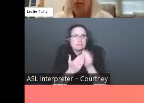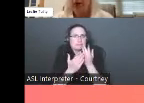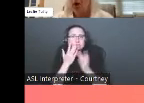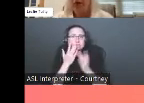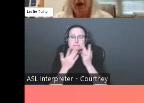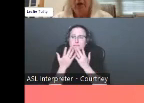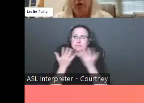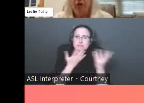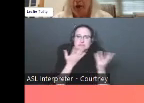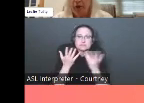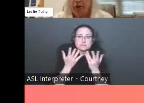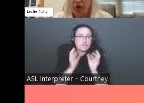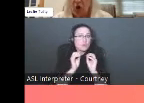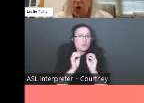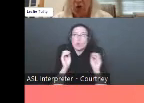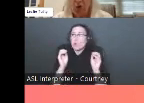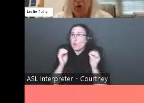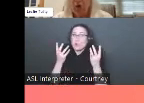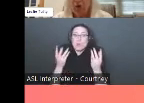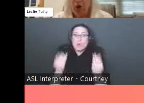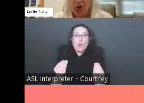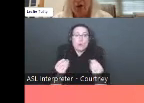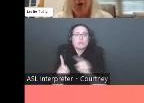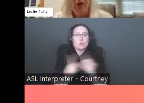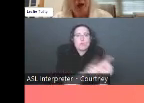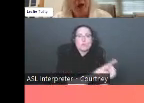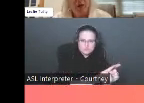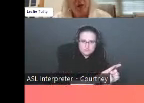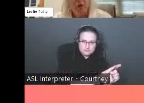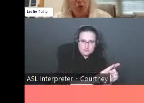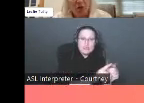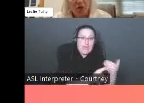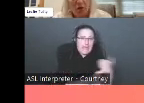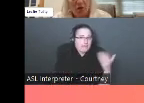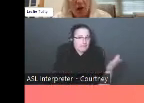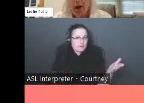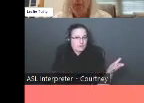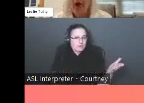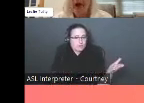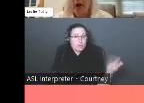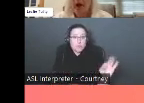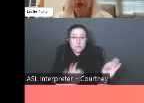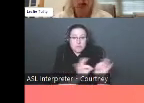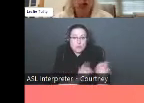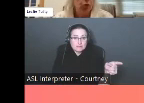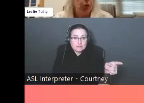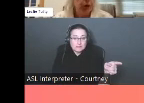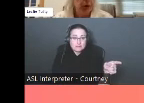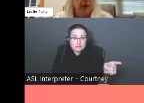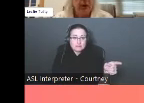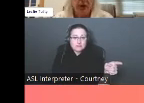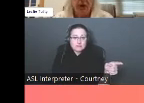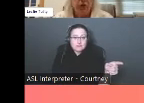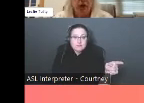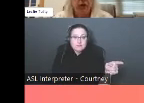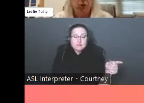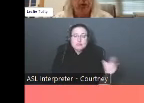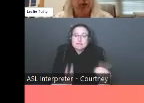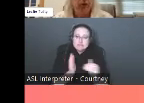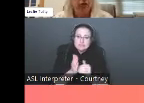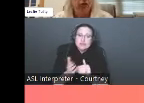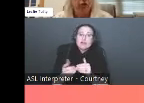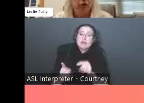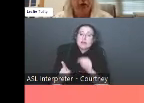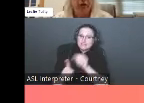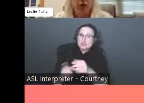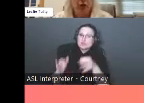le moins d'argent. Elles n'ont souvent nulle part autre où aller. Donc, elles doivent avoir connaissance de cette